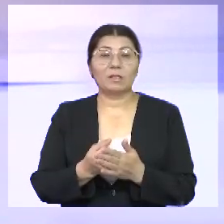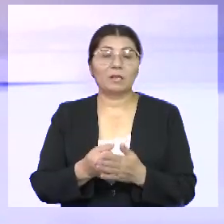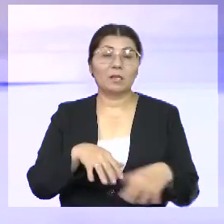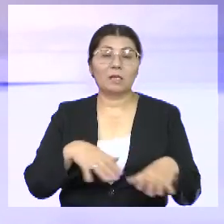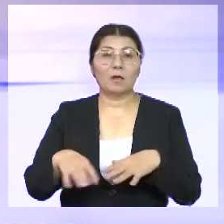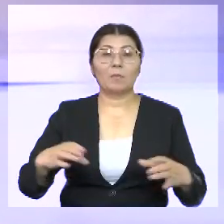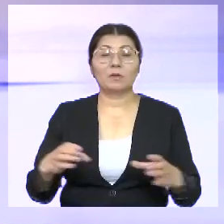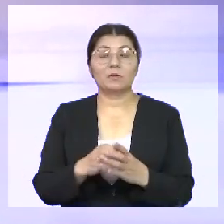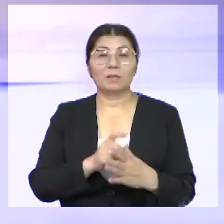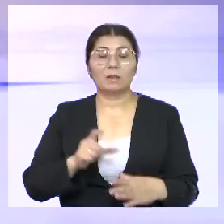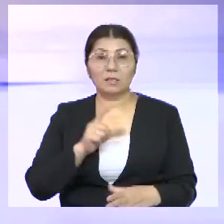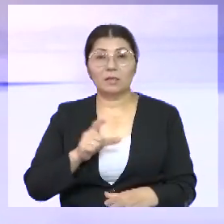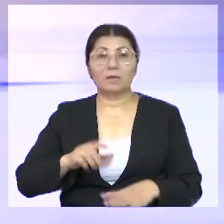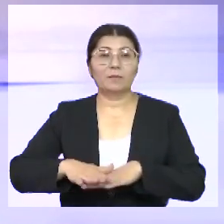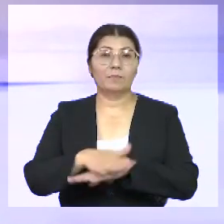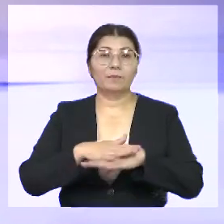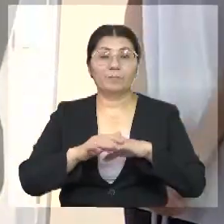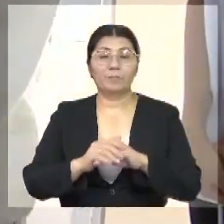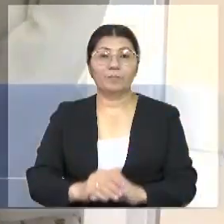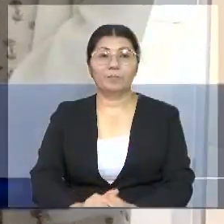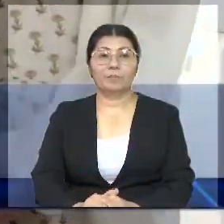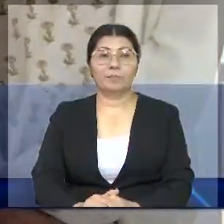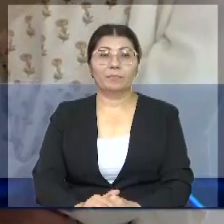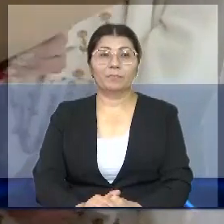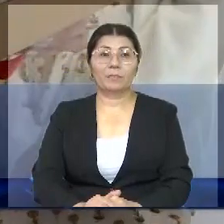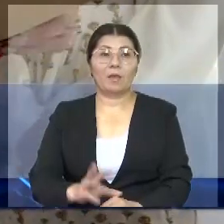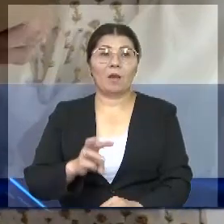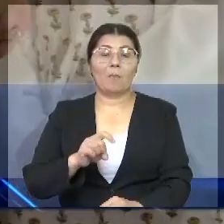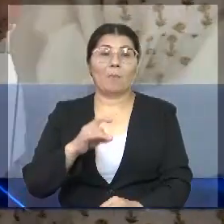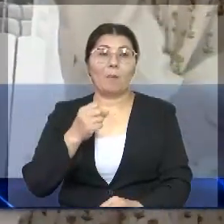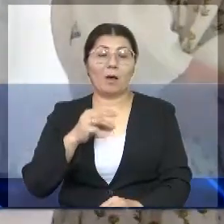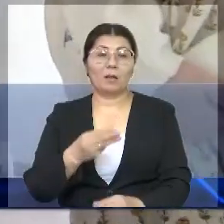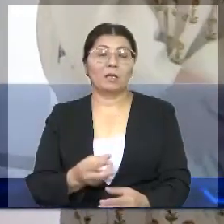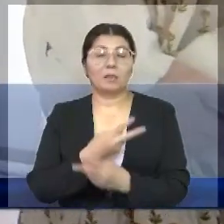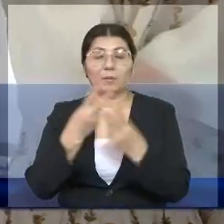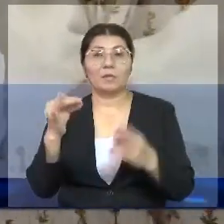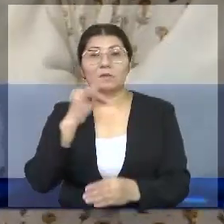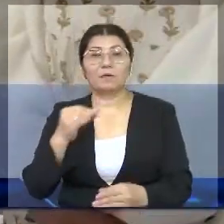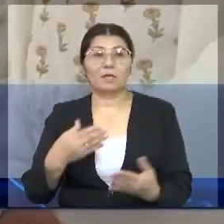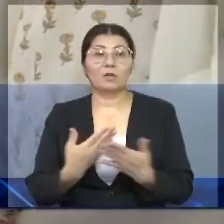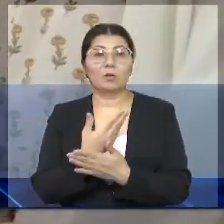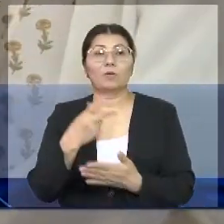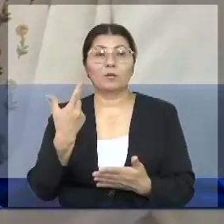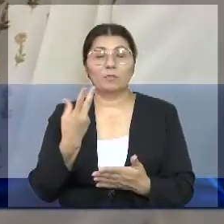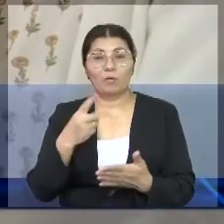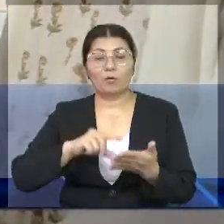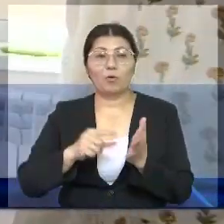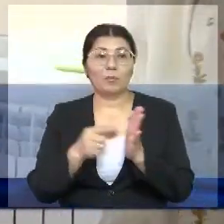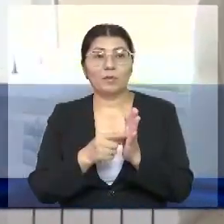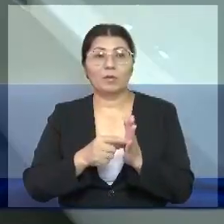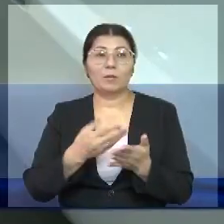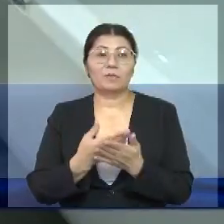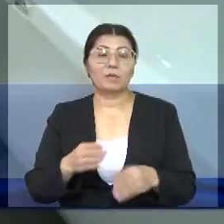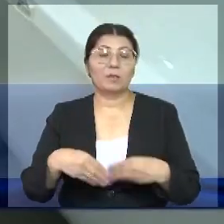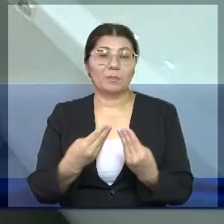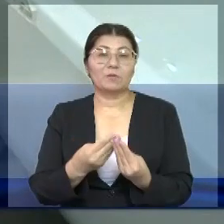социально уязвимых слоев населения. Майра Бимашева с интересом осматривает новую двухкомнатную квартиру, ключи от которой вручили